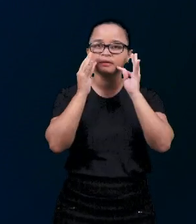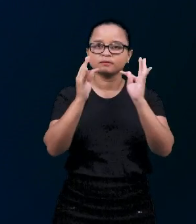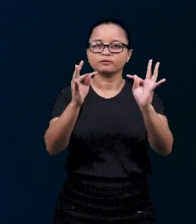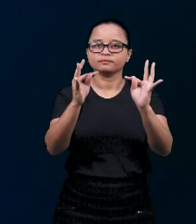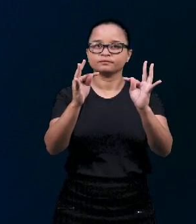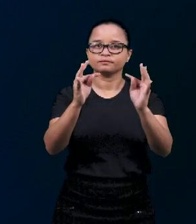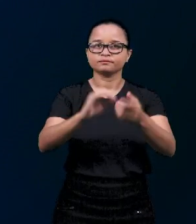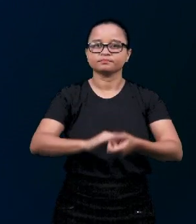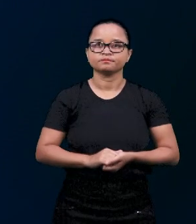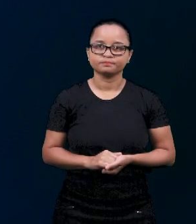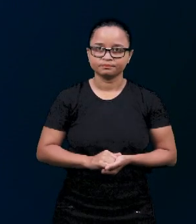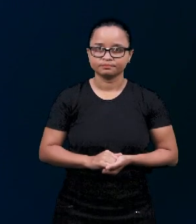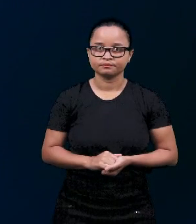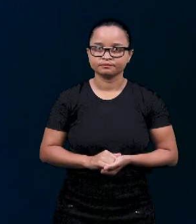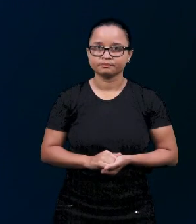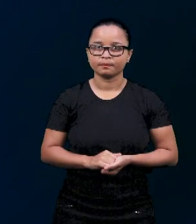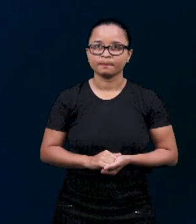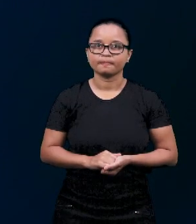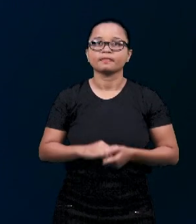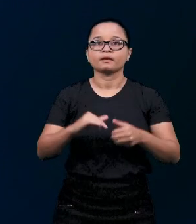Dans ces deux paroles, le